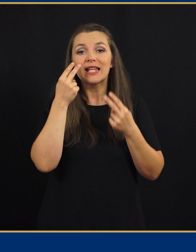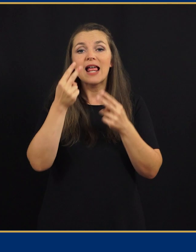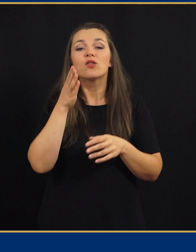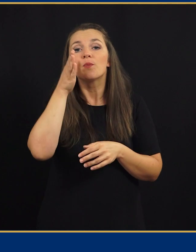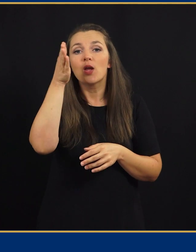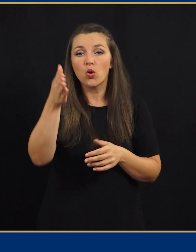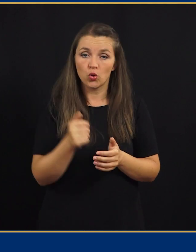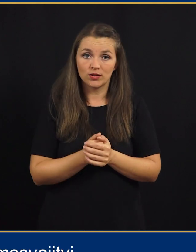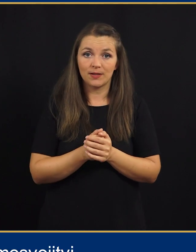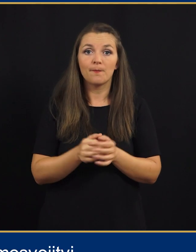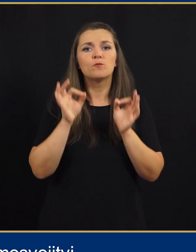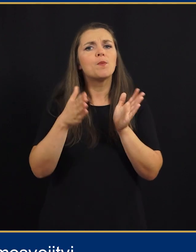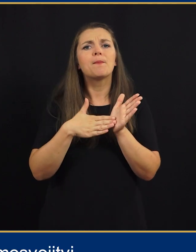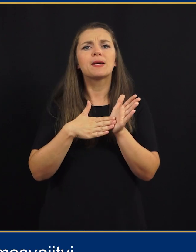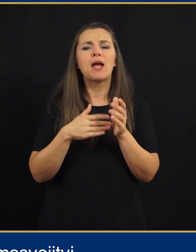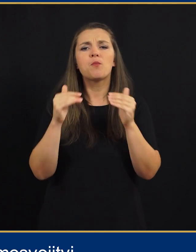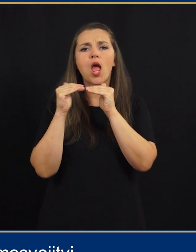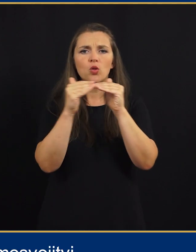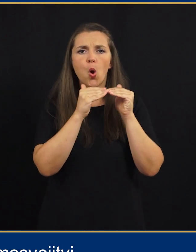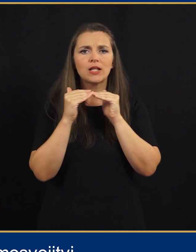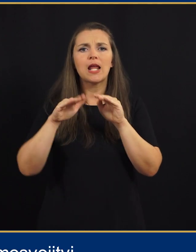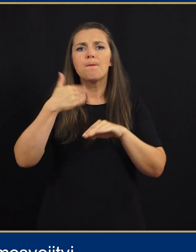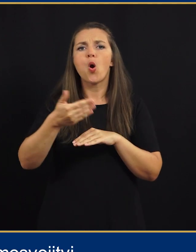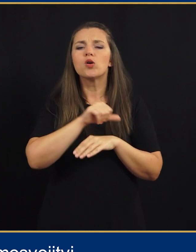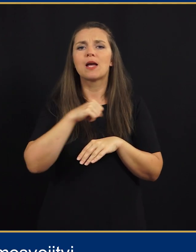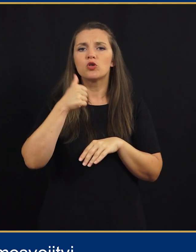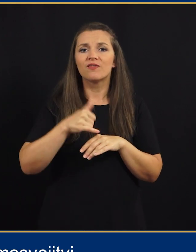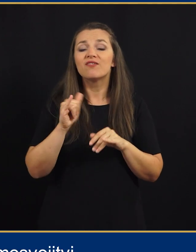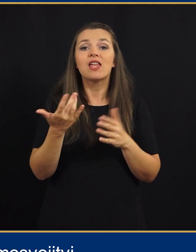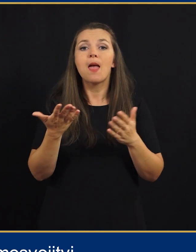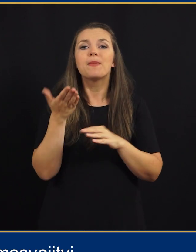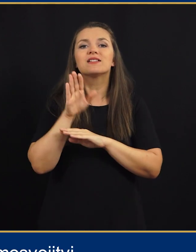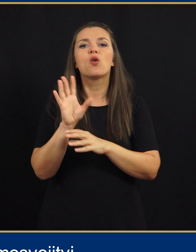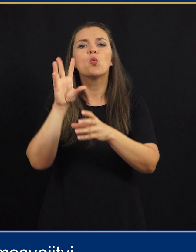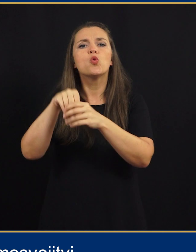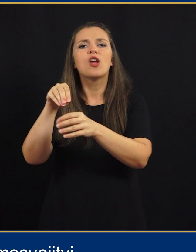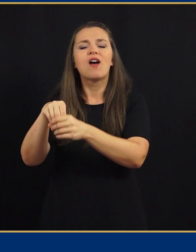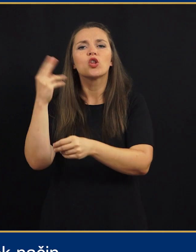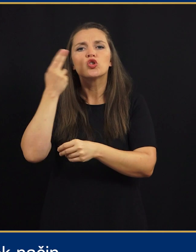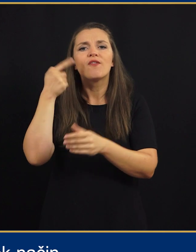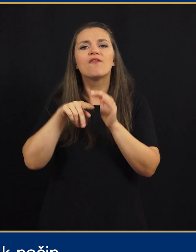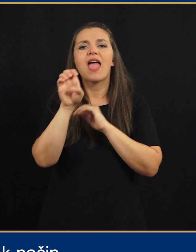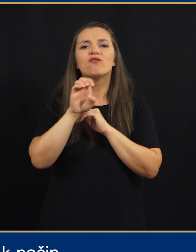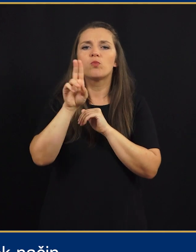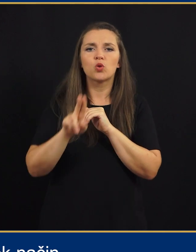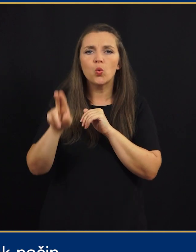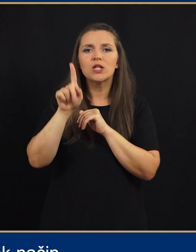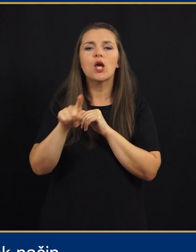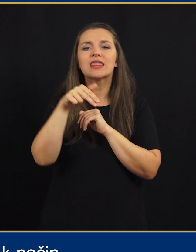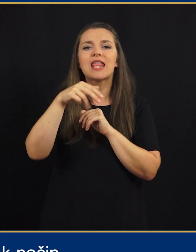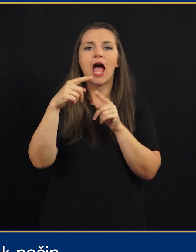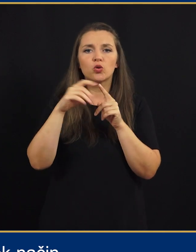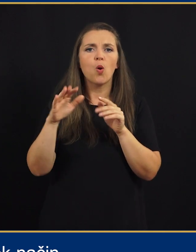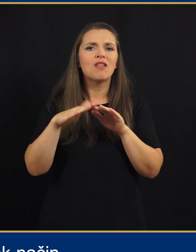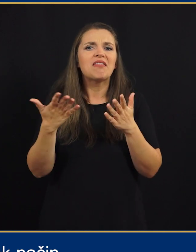gledati v prihodnost. Dober primer poenotenja po osamosvojitvi je predstavljalo vključevanje Slovenije v Evropsko unijo in NATO,